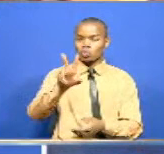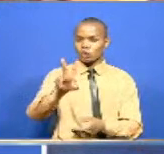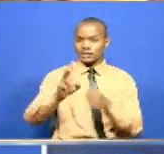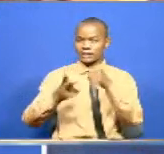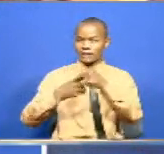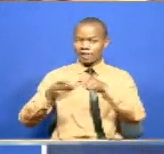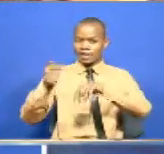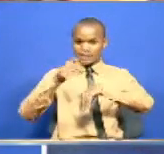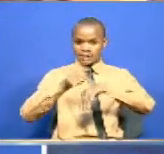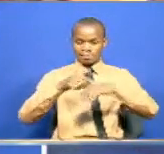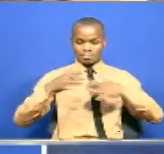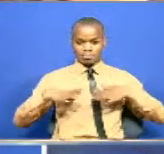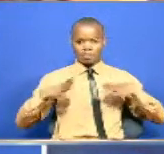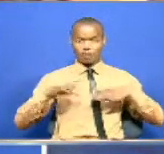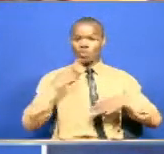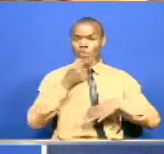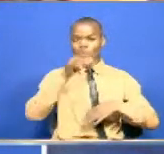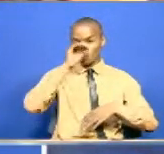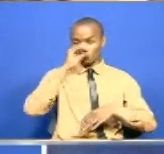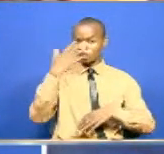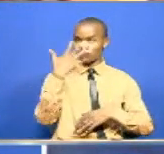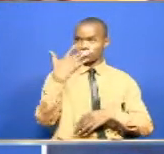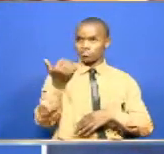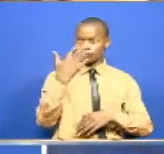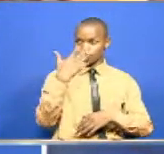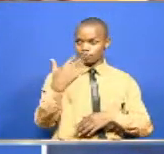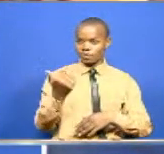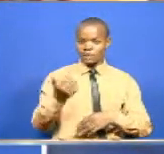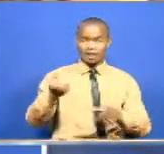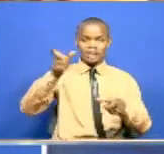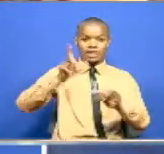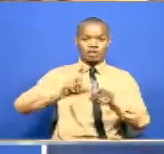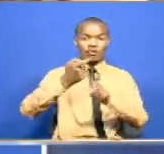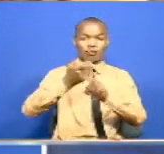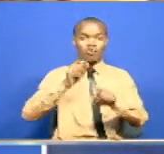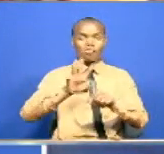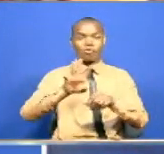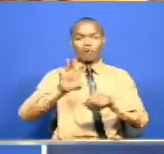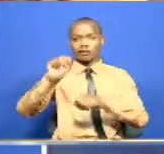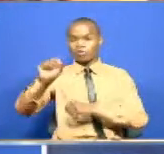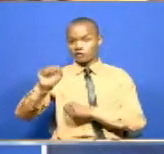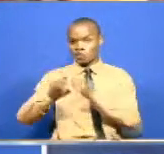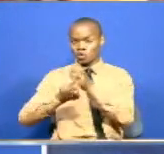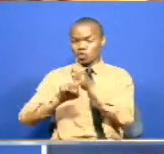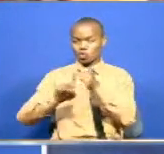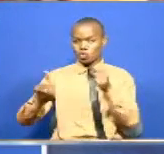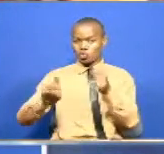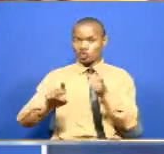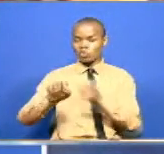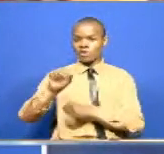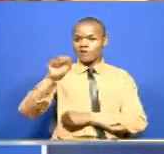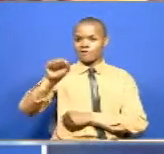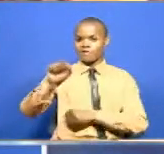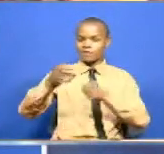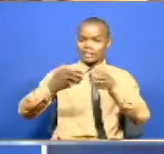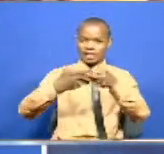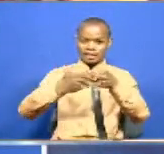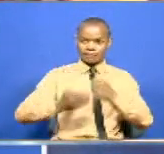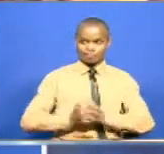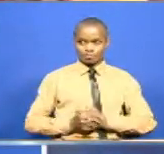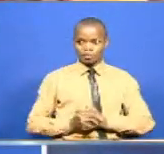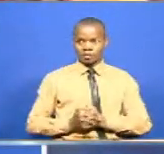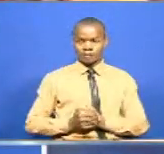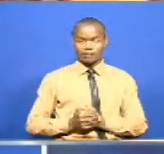huku wale wanaopokea hewa ya oksijeni wakiongezeka kutoka 45 hadi 59. Wagonjwa